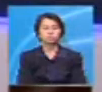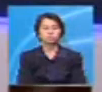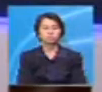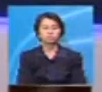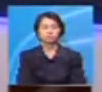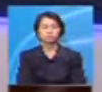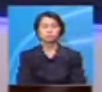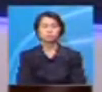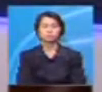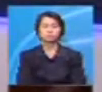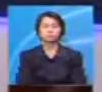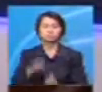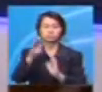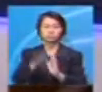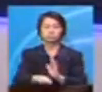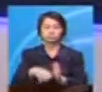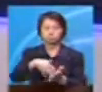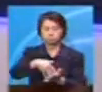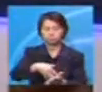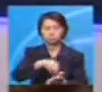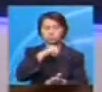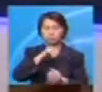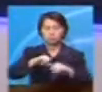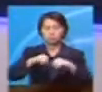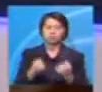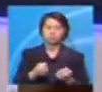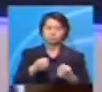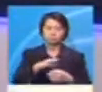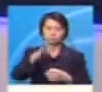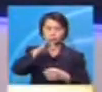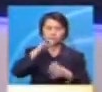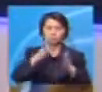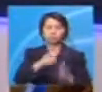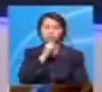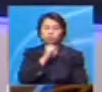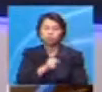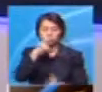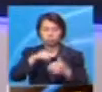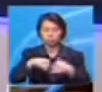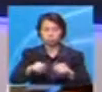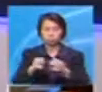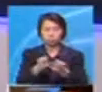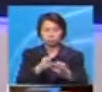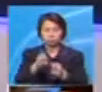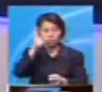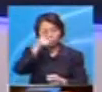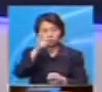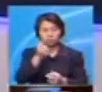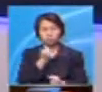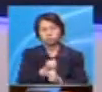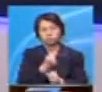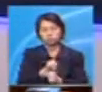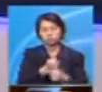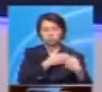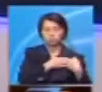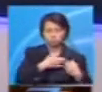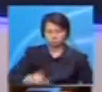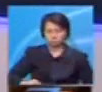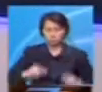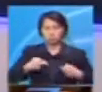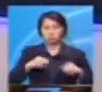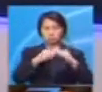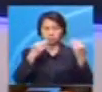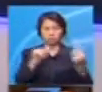Harun kekurangan fizikal tidak mematahkan semangat Seorang warga emas untuk terus berusaha mencari rezeki bagi menampung kehidupan